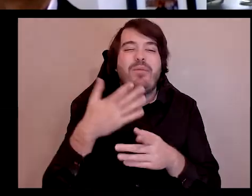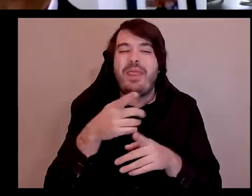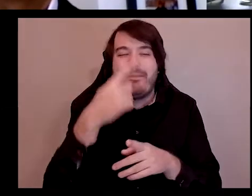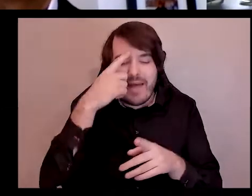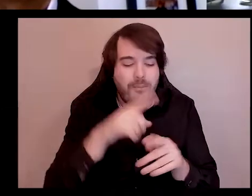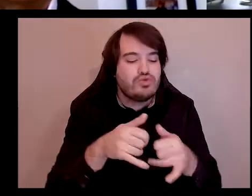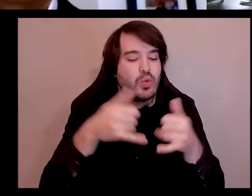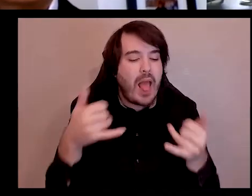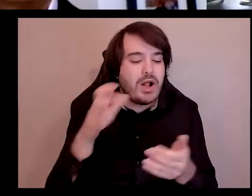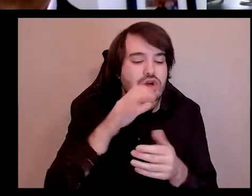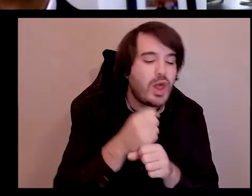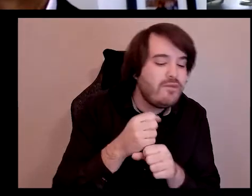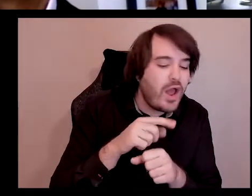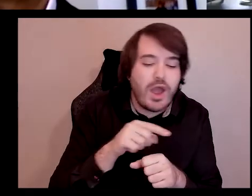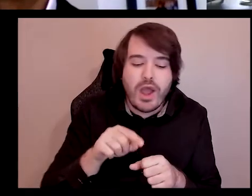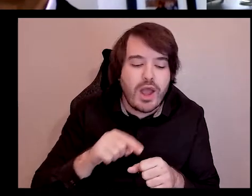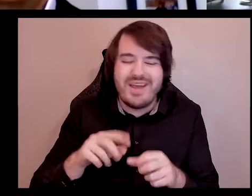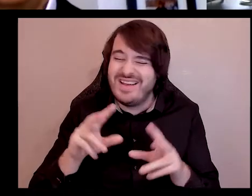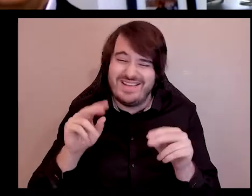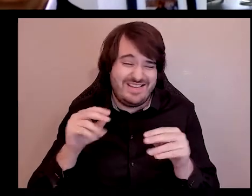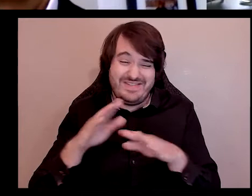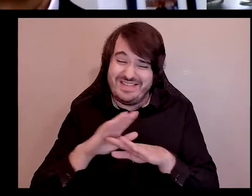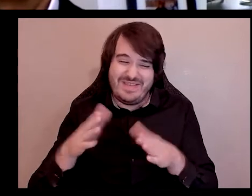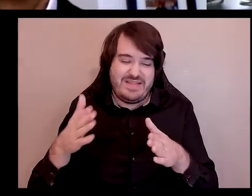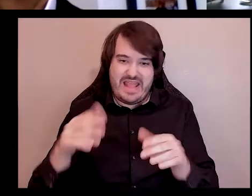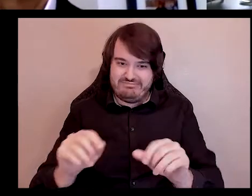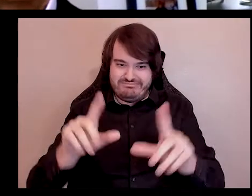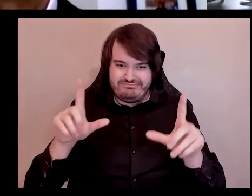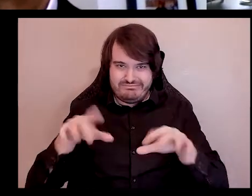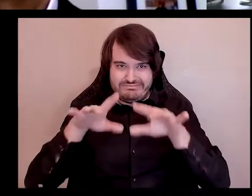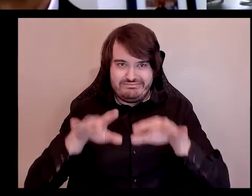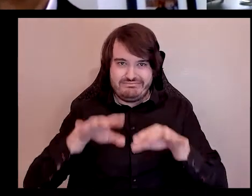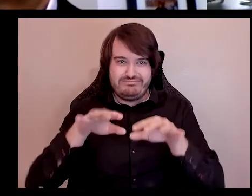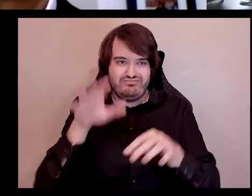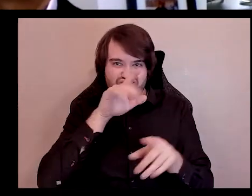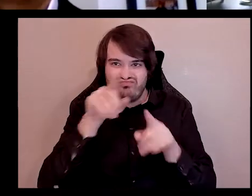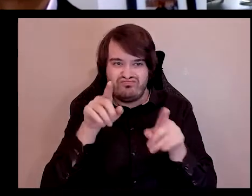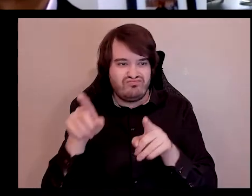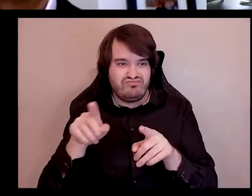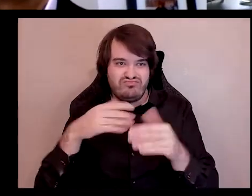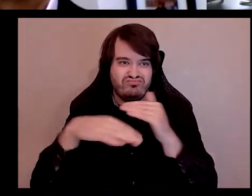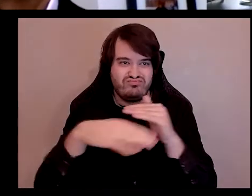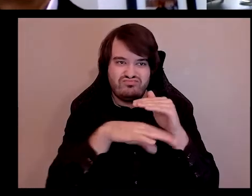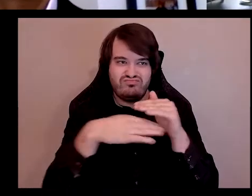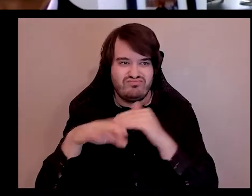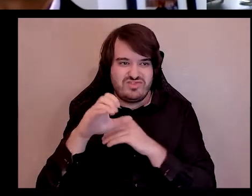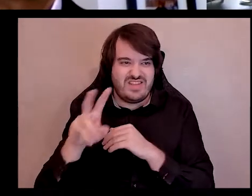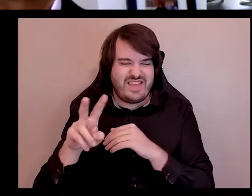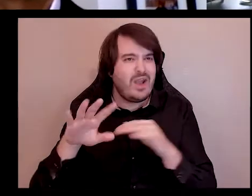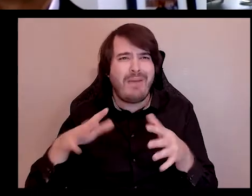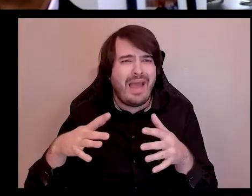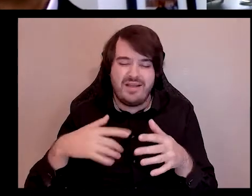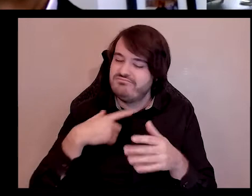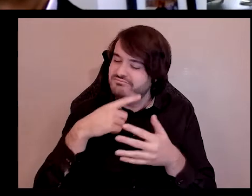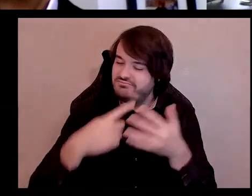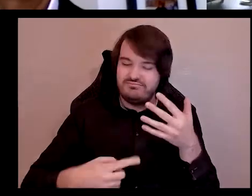se passe plus dans les petits journaux de quartier maintenant. Ça se passe avec un écran devant nous, le système informatique et comment on réussit à expédier notre